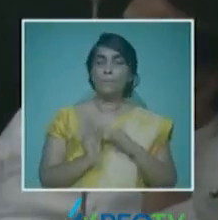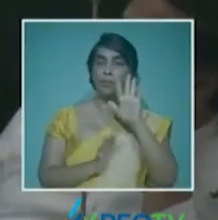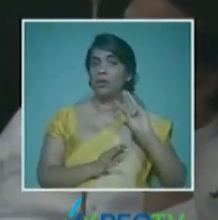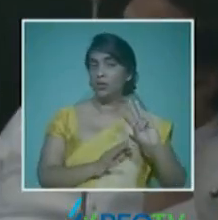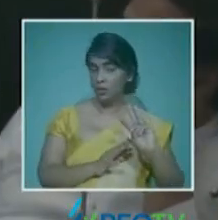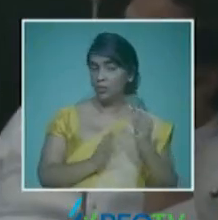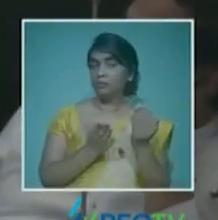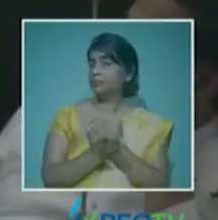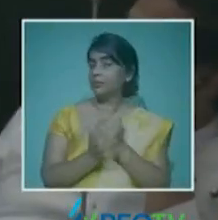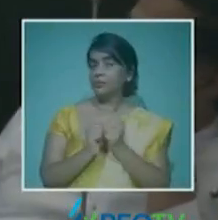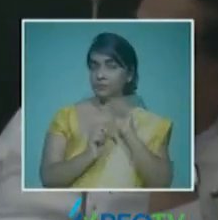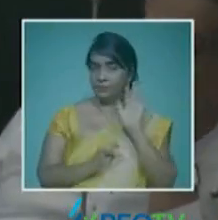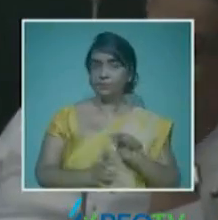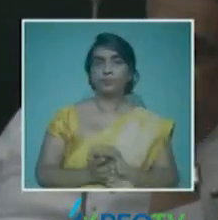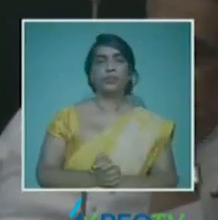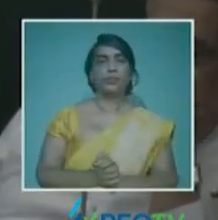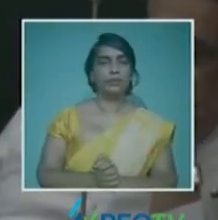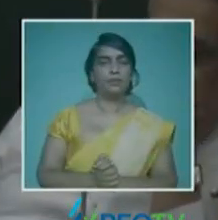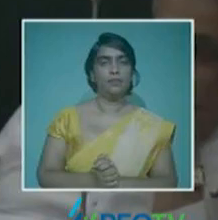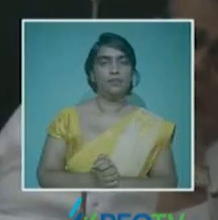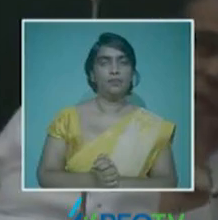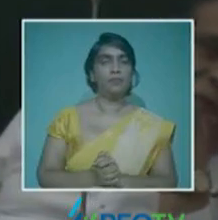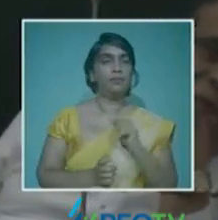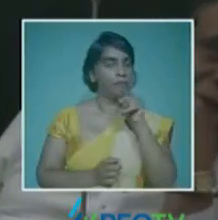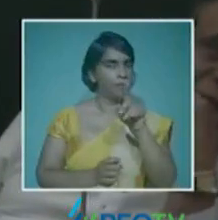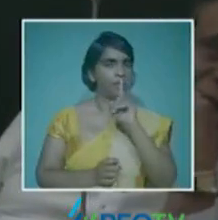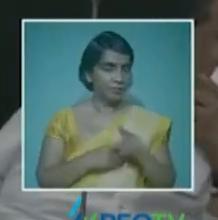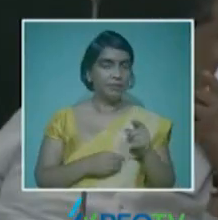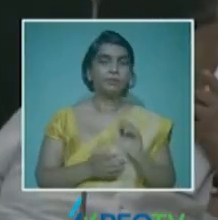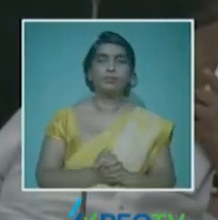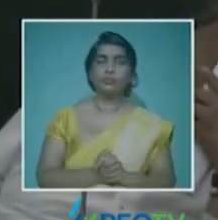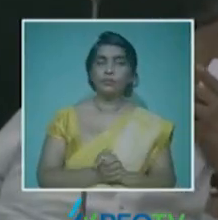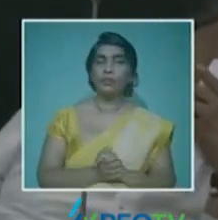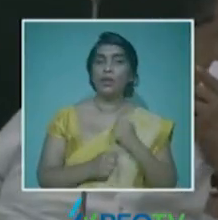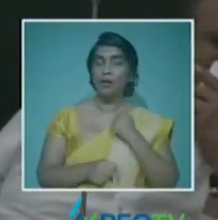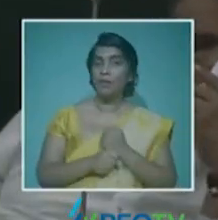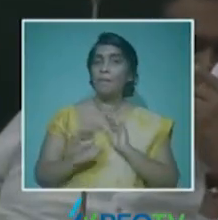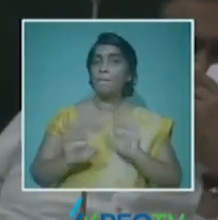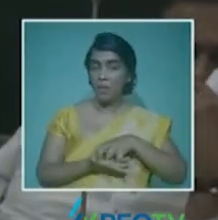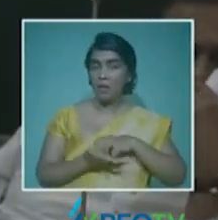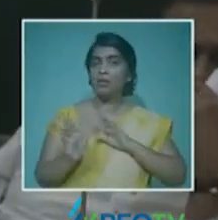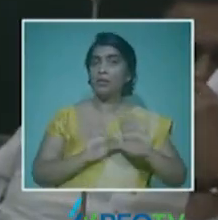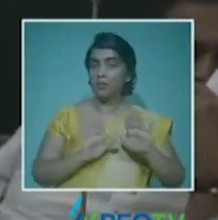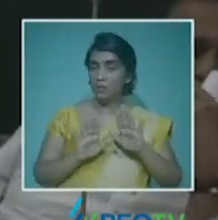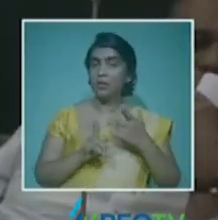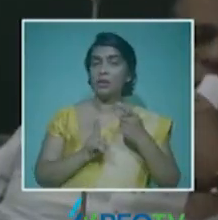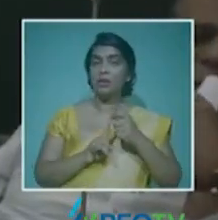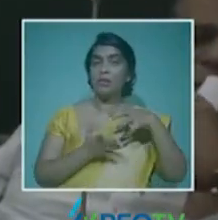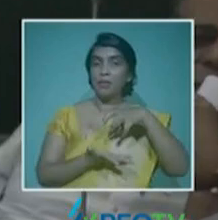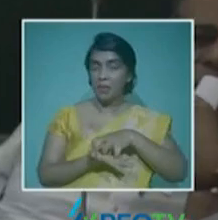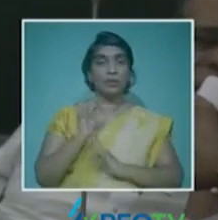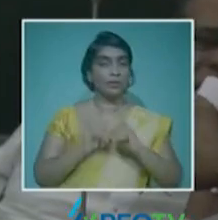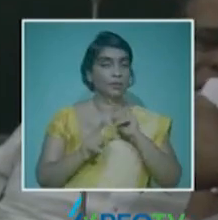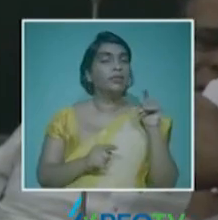ඒ නිසා මේ අයවැය ලේඛනයේ කිසිවක් නැහැ කියලා ඔබ කිසිවෙකුට කියන්න බෑ රාජ්‍ය පරිපාලන පළාත් පාලන හා පළාත් සභා